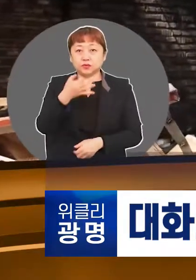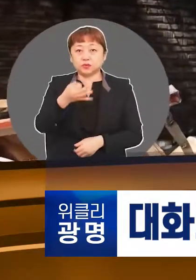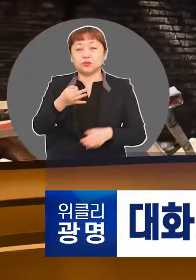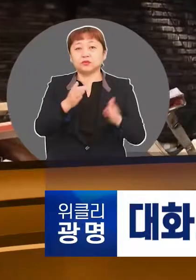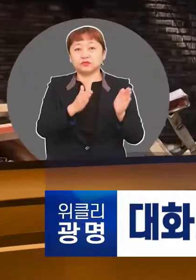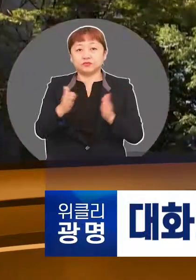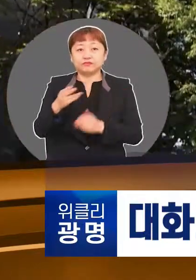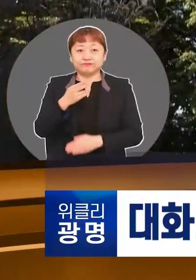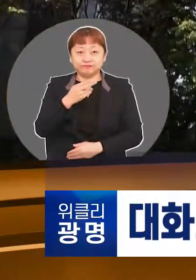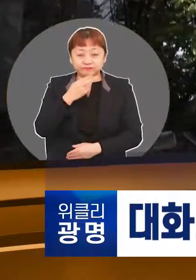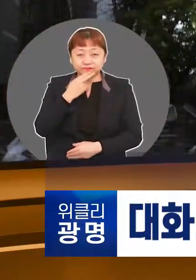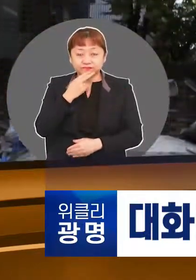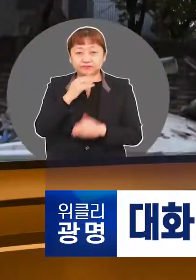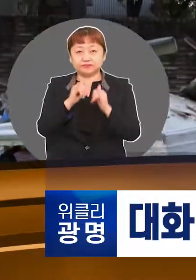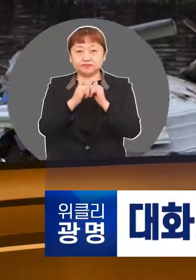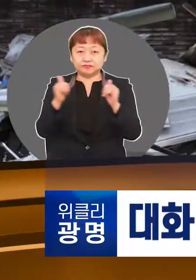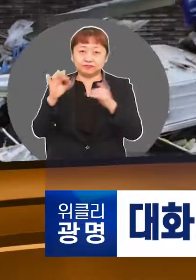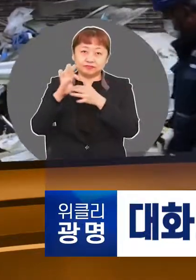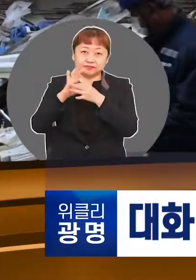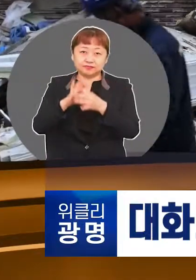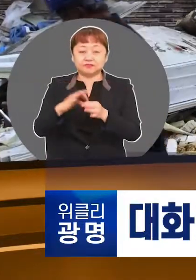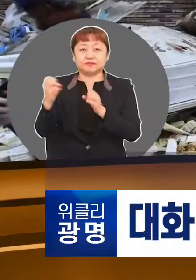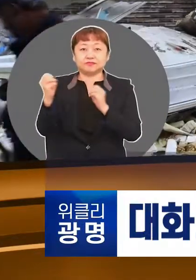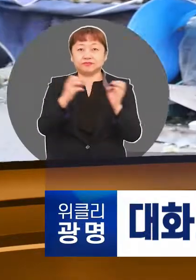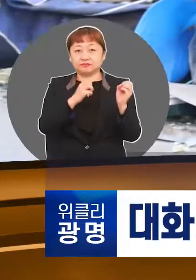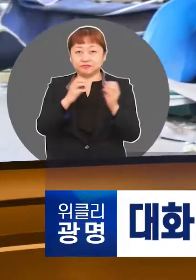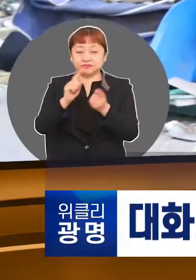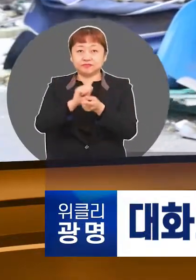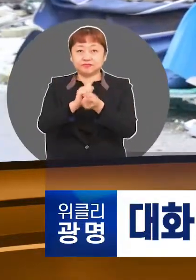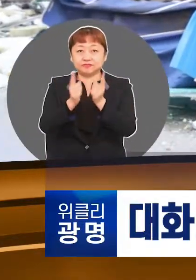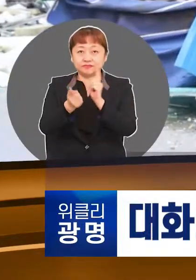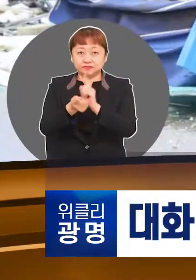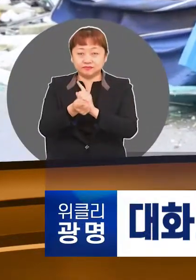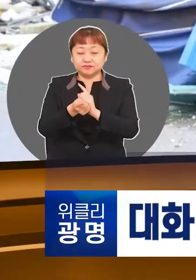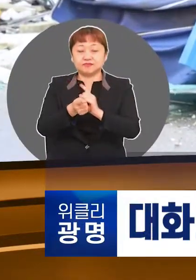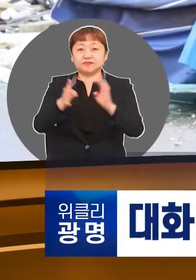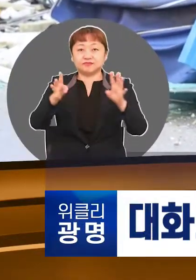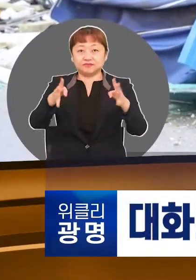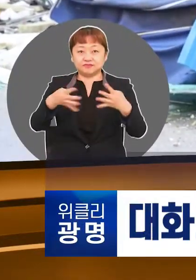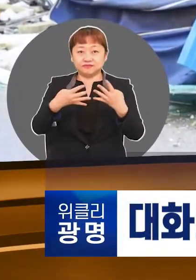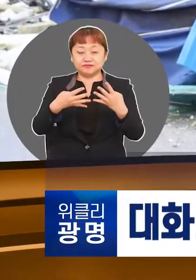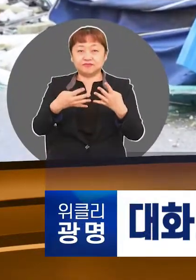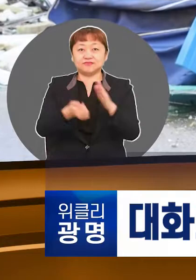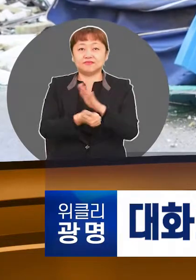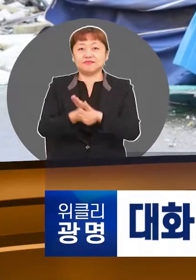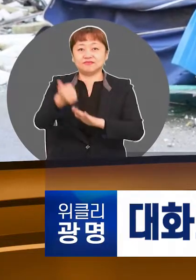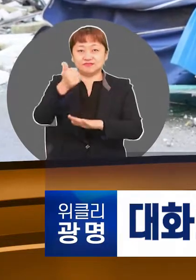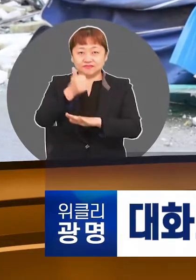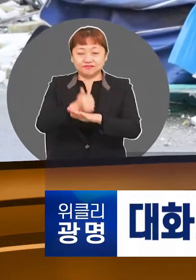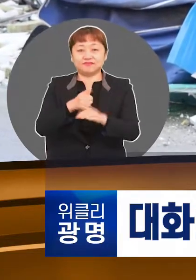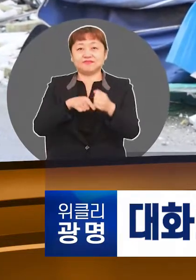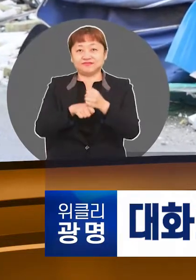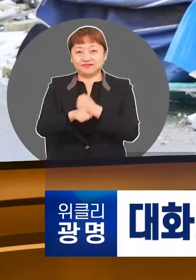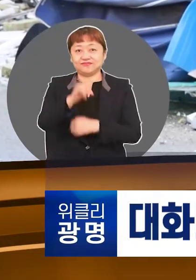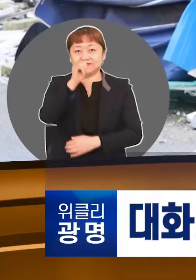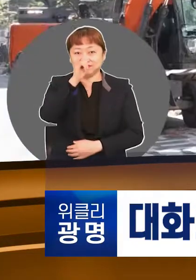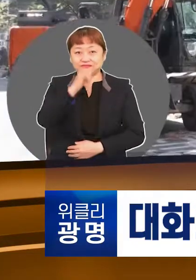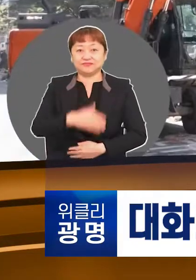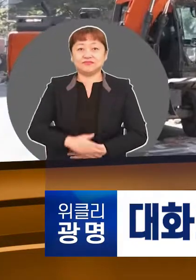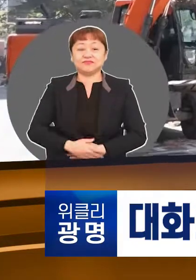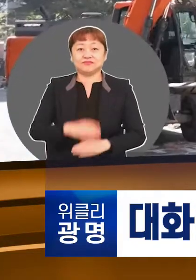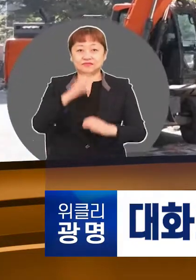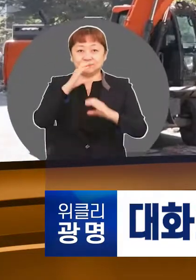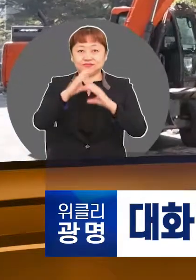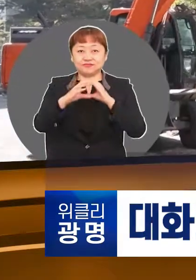편성 없이 노점상과 끊임없는 대화를 통해 서로 윈윈할 수 있는 합의점을 찾았기에 그 의미가 큰데요